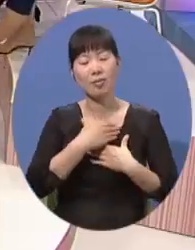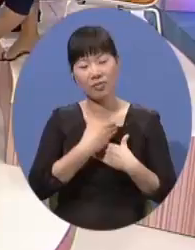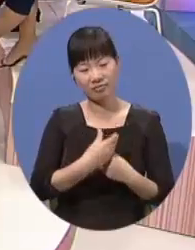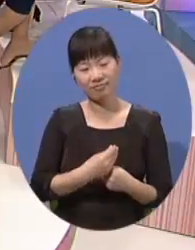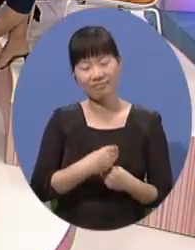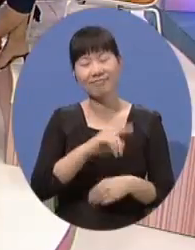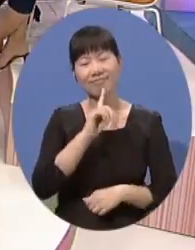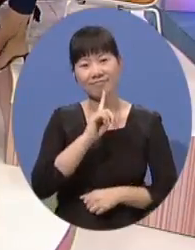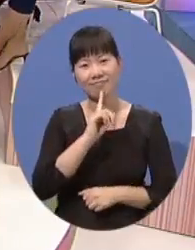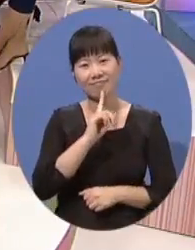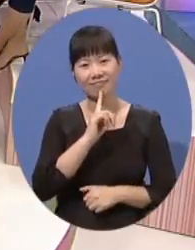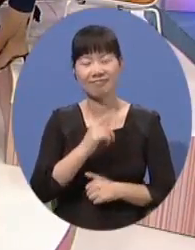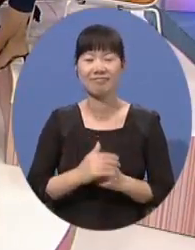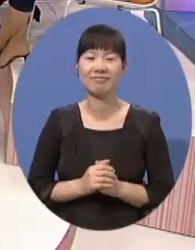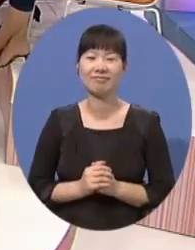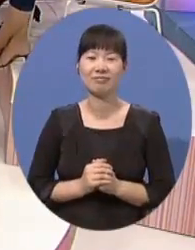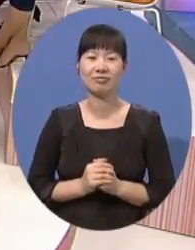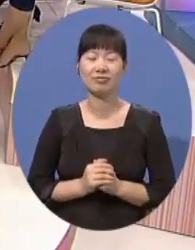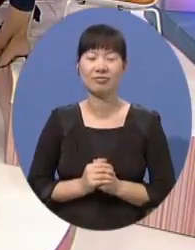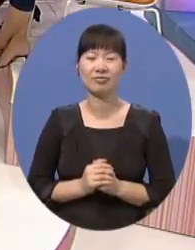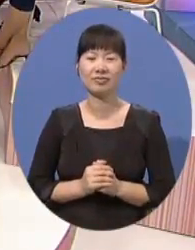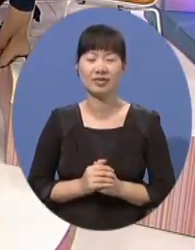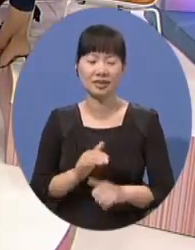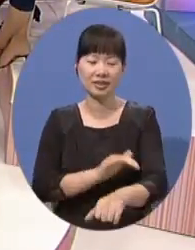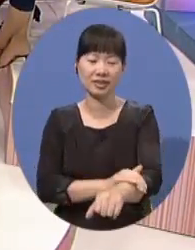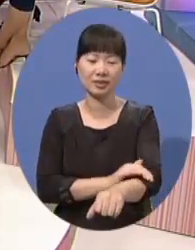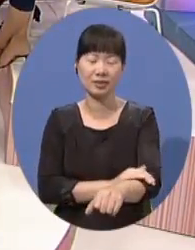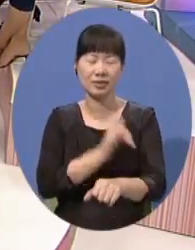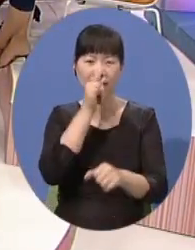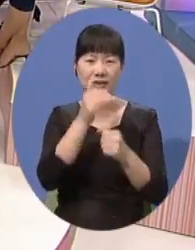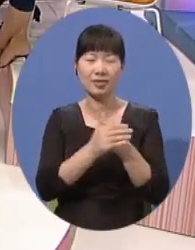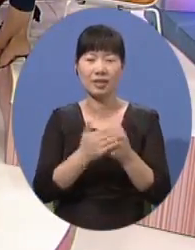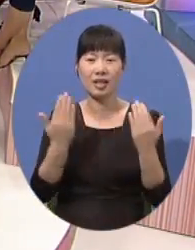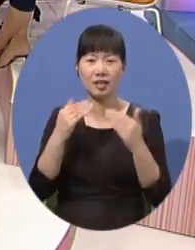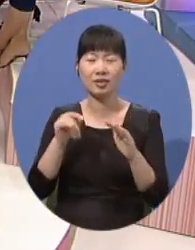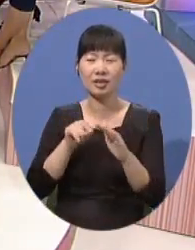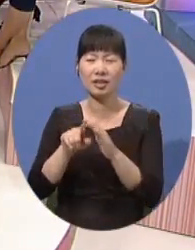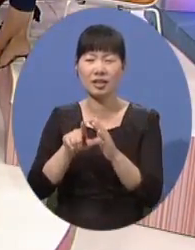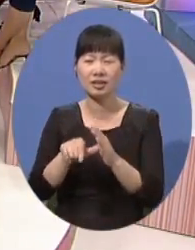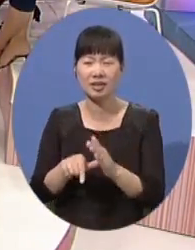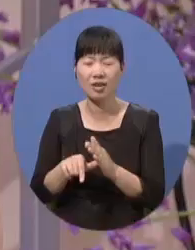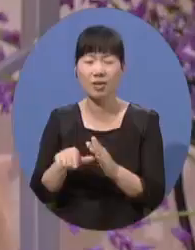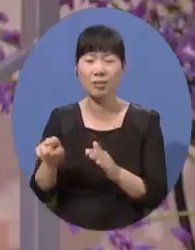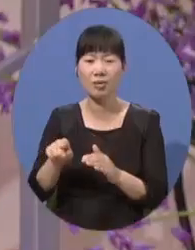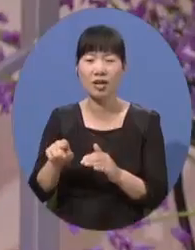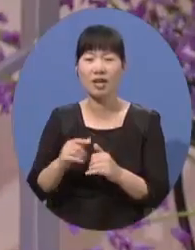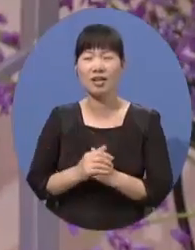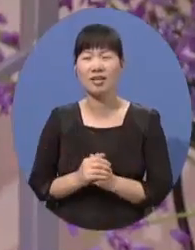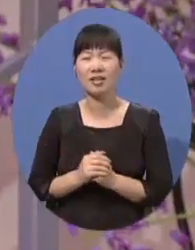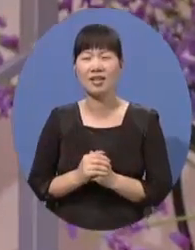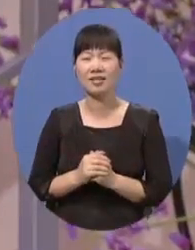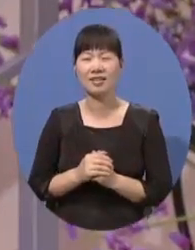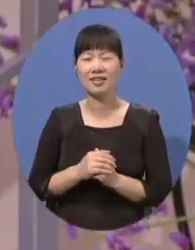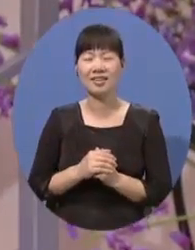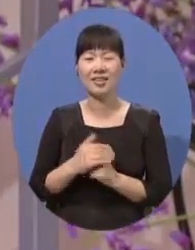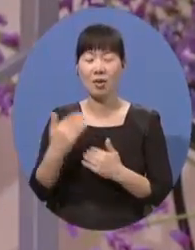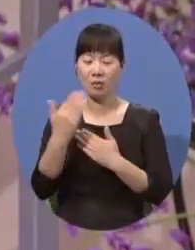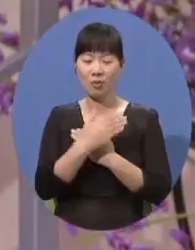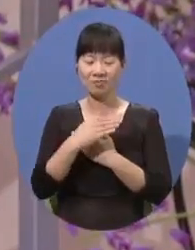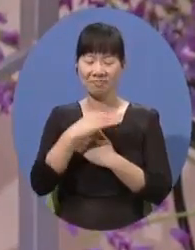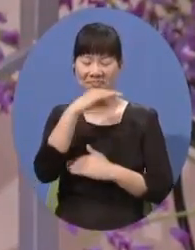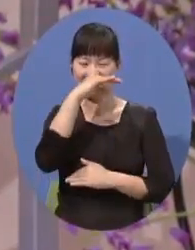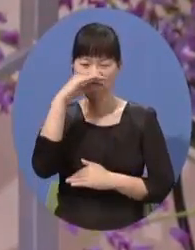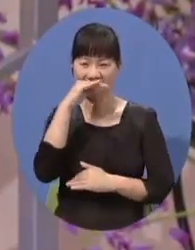편하시겠다. 되게 이제 또 직업이 직업이니만큼 이제 학교를 갈 때는 이렇게 좀 품위 유지라는 게 있잖아요, 저희도. 네.